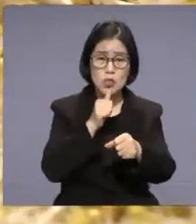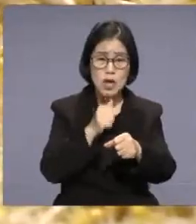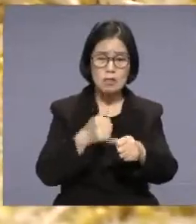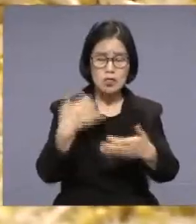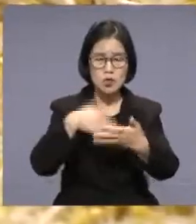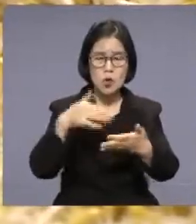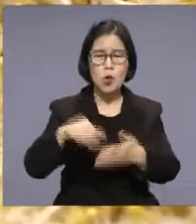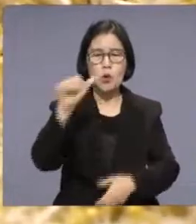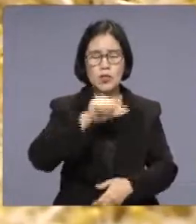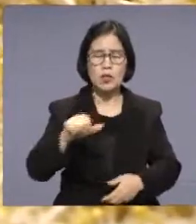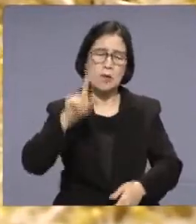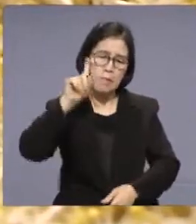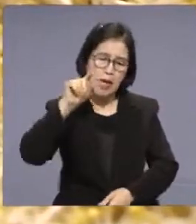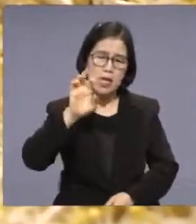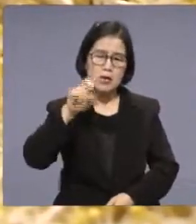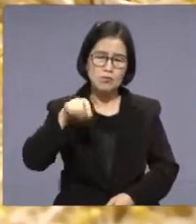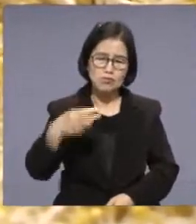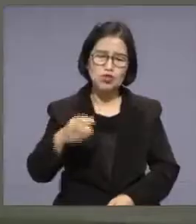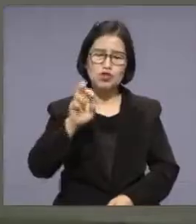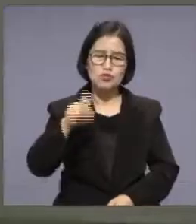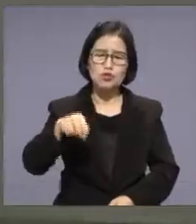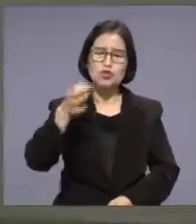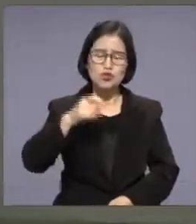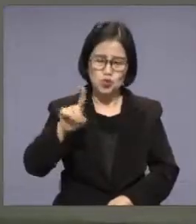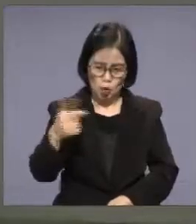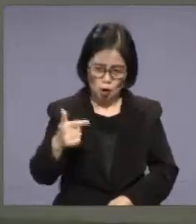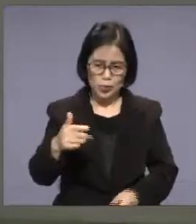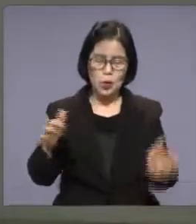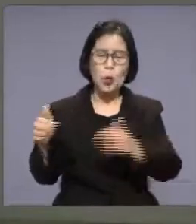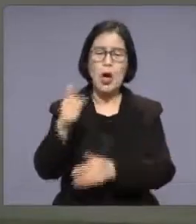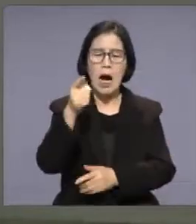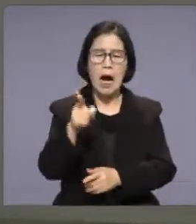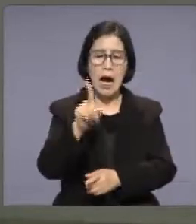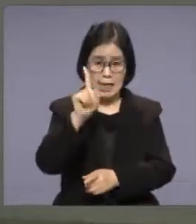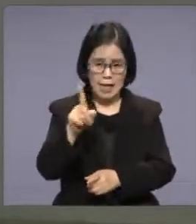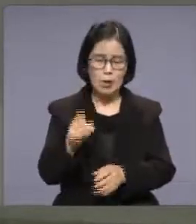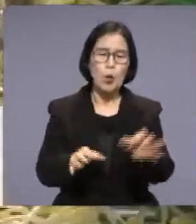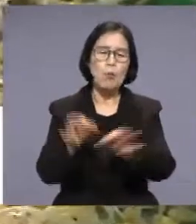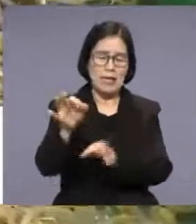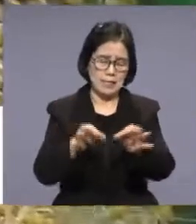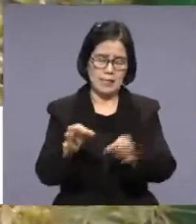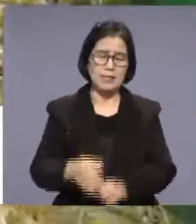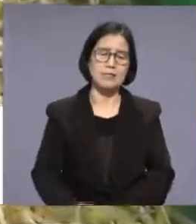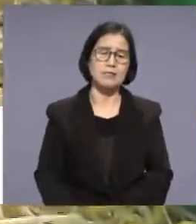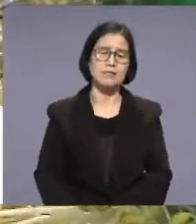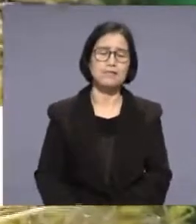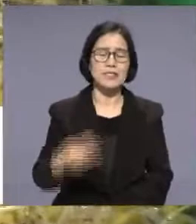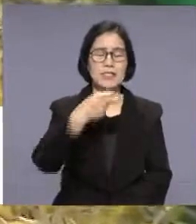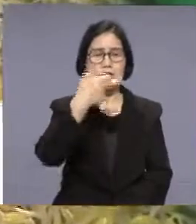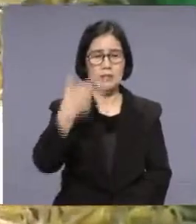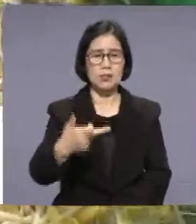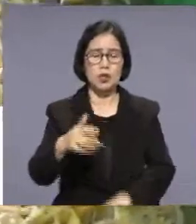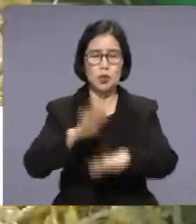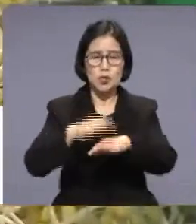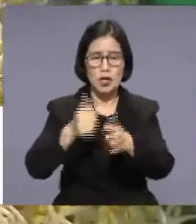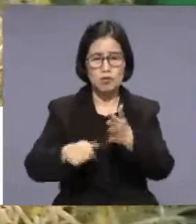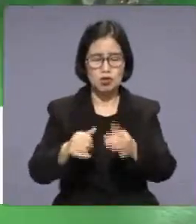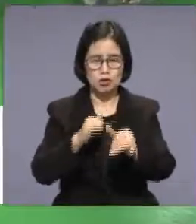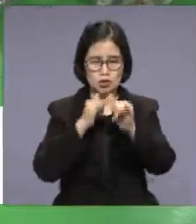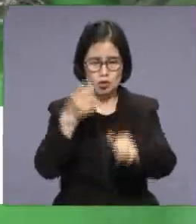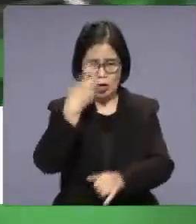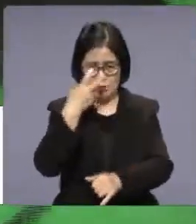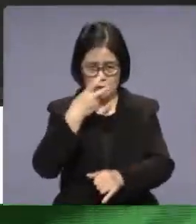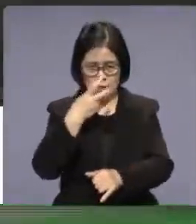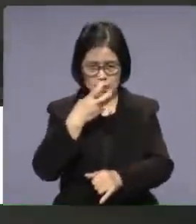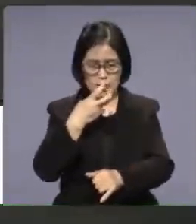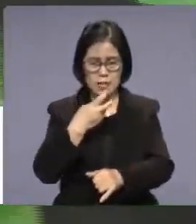봉지는 매일 풀무원과 하나로마트 등 유수업체로 배달됩니다. 지난 2017년엔 농산물 우수관리,